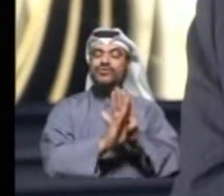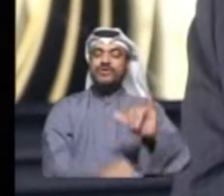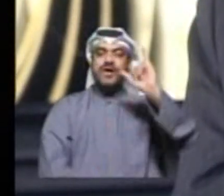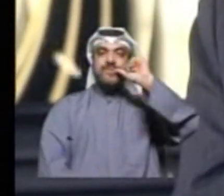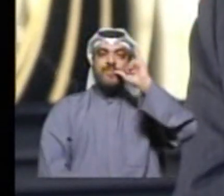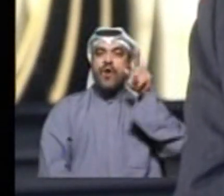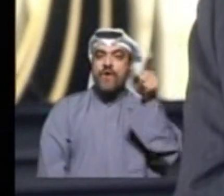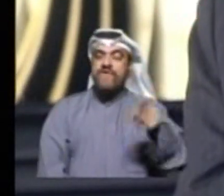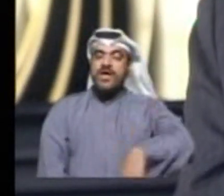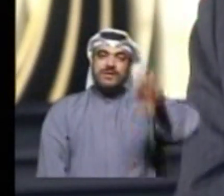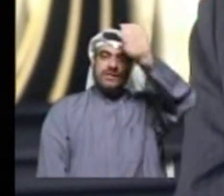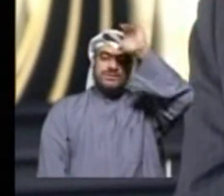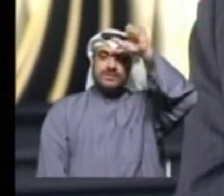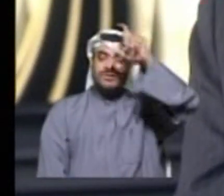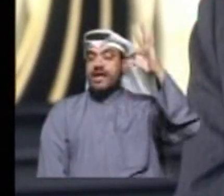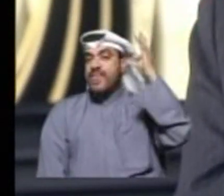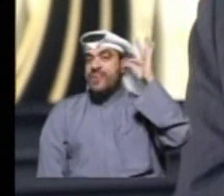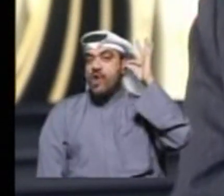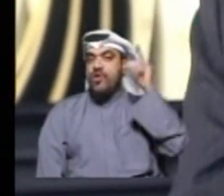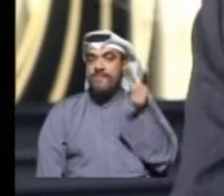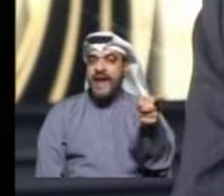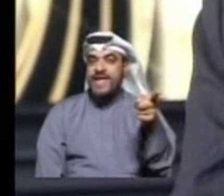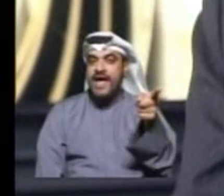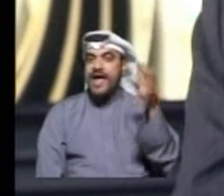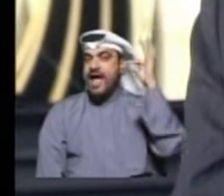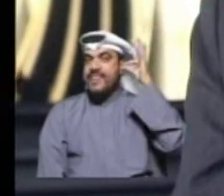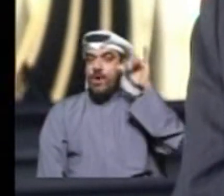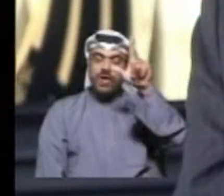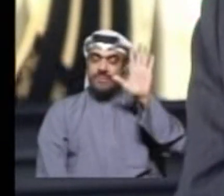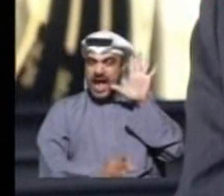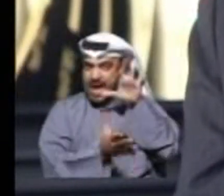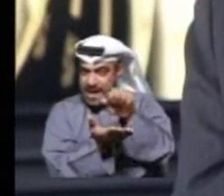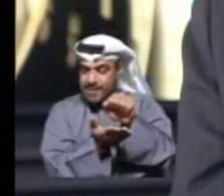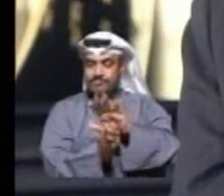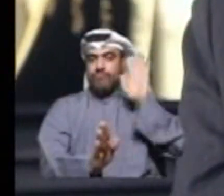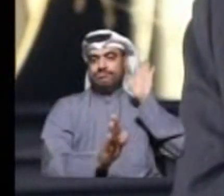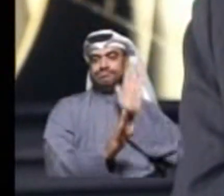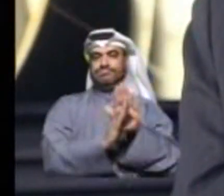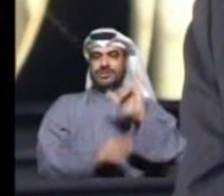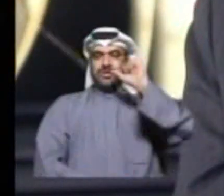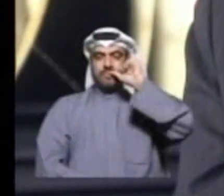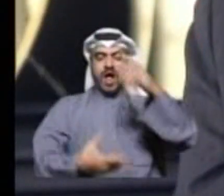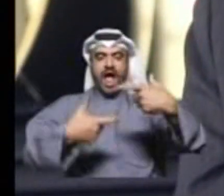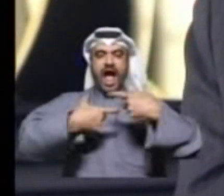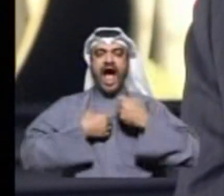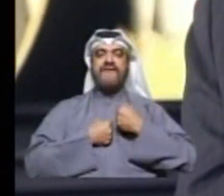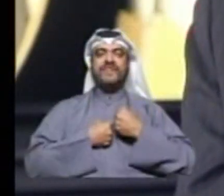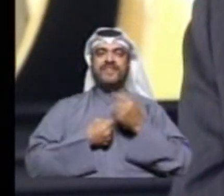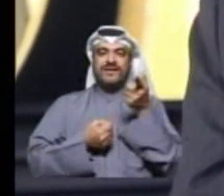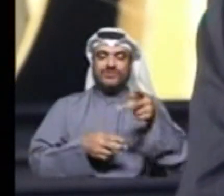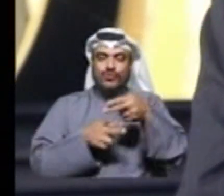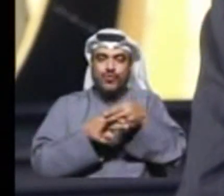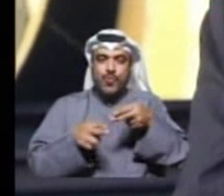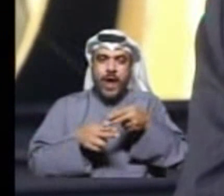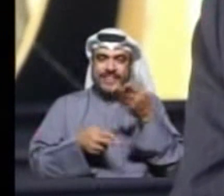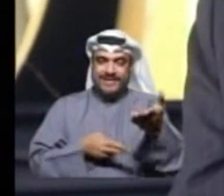الدولة الفارس، وما إلى ذلك ابتلاع الكويت، لأن الكويت كان لها كيان اقتصادي مالي قوي، لكن طبعا من الناحية العسكرية لم يكن